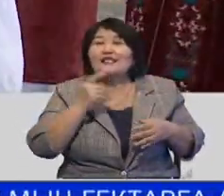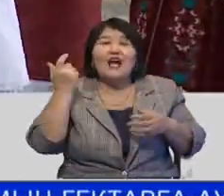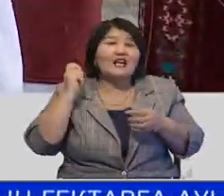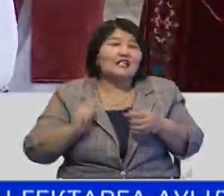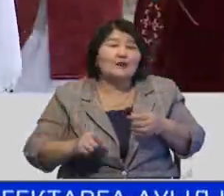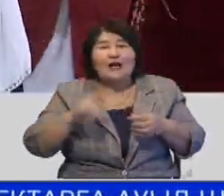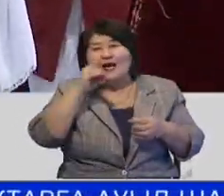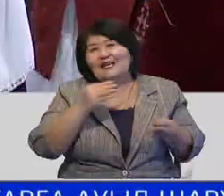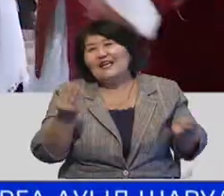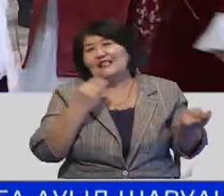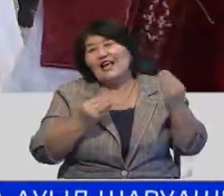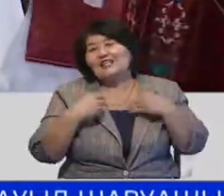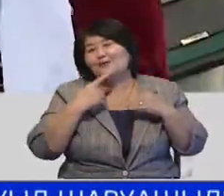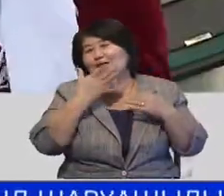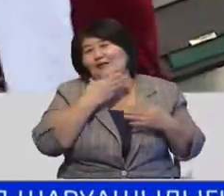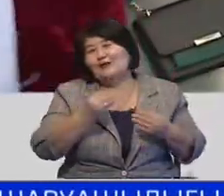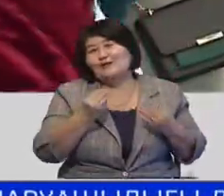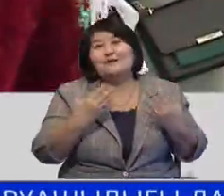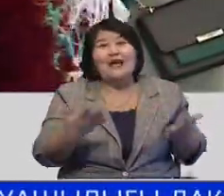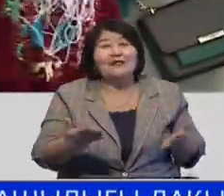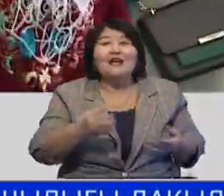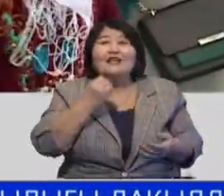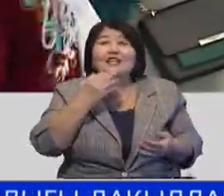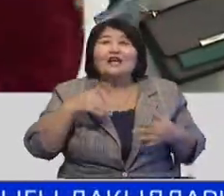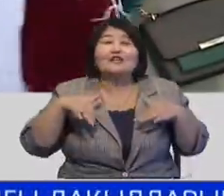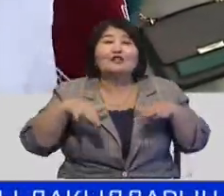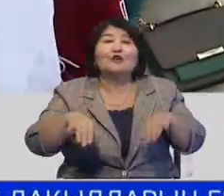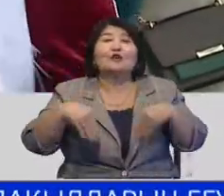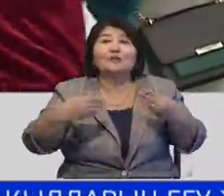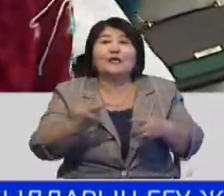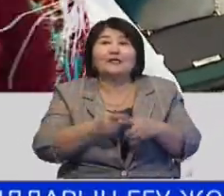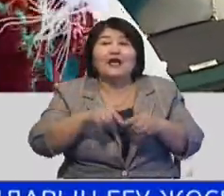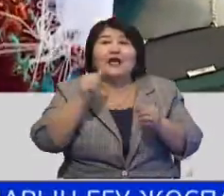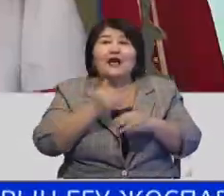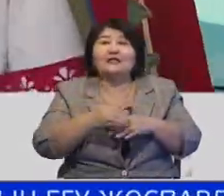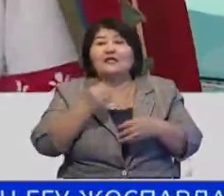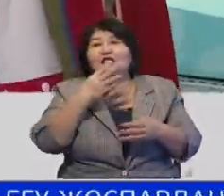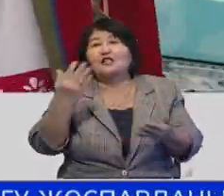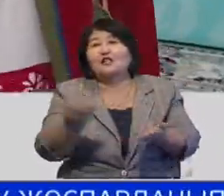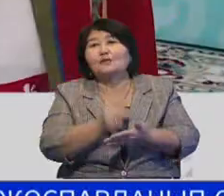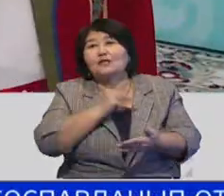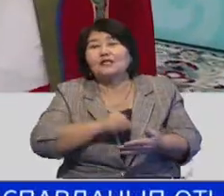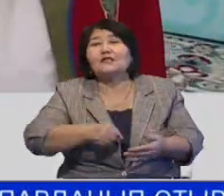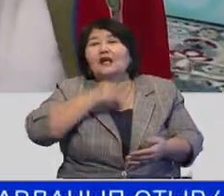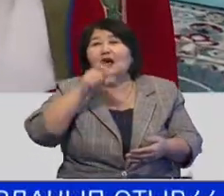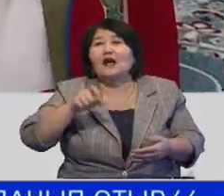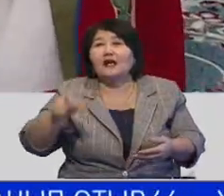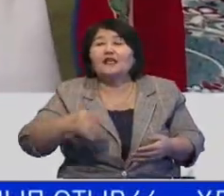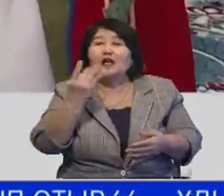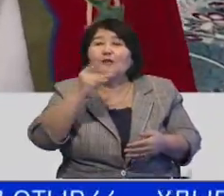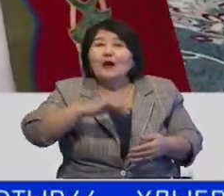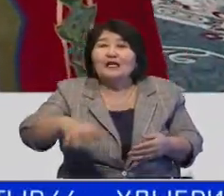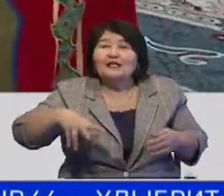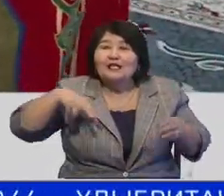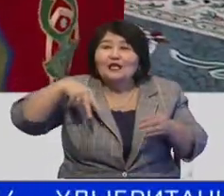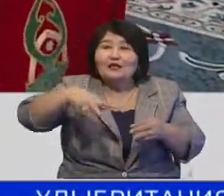шашбау қазақы әжекелерімен құлпырып шыға келді. Жақсының жолын берсін деген ниетпен әр салада жемісті еңбек еткен ел ағалары балғындардың